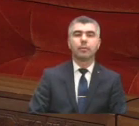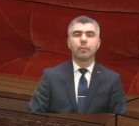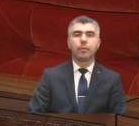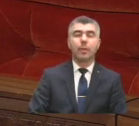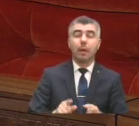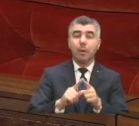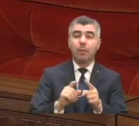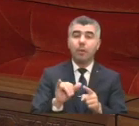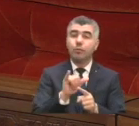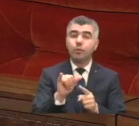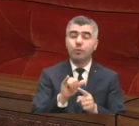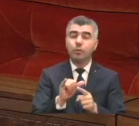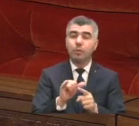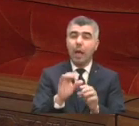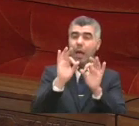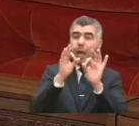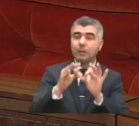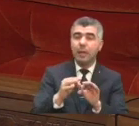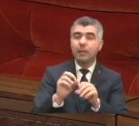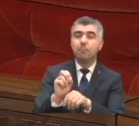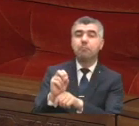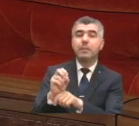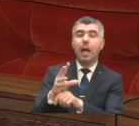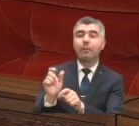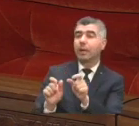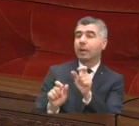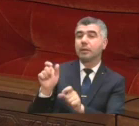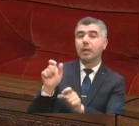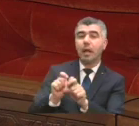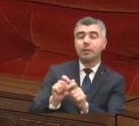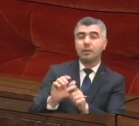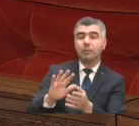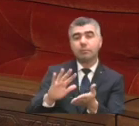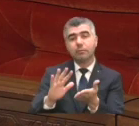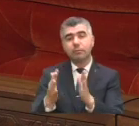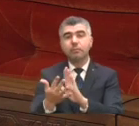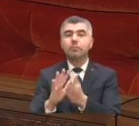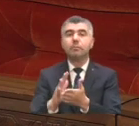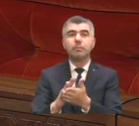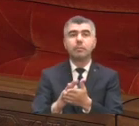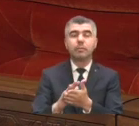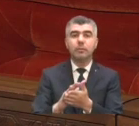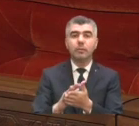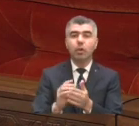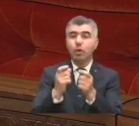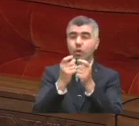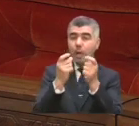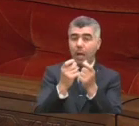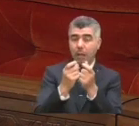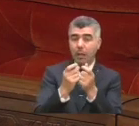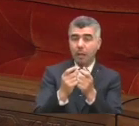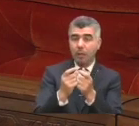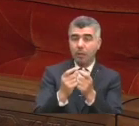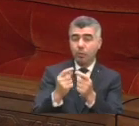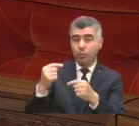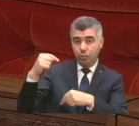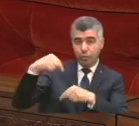الجاذبية والعدد ديال المسافرين ما توصلش ما تتبغيه يعني الشركة ديال الخطوط باش تقدر